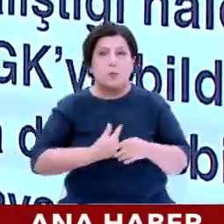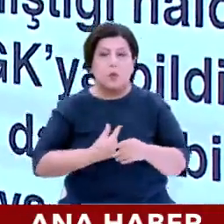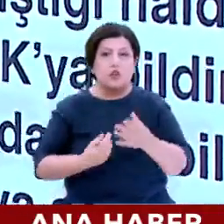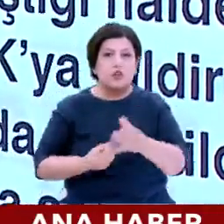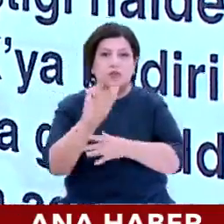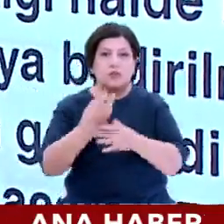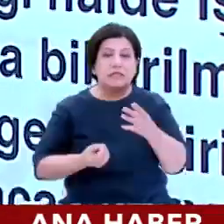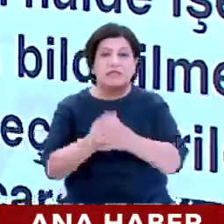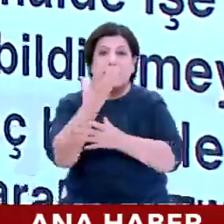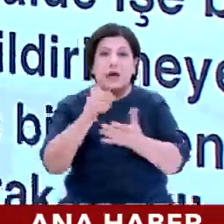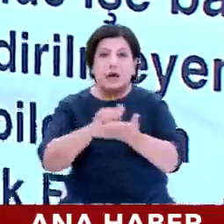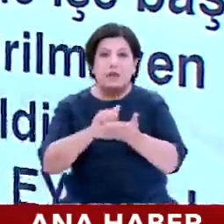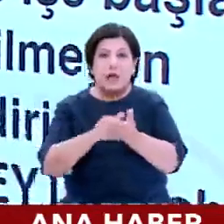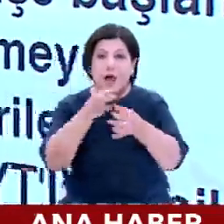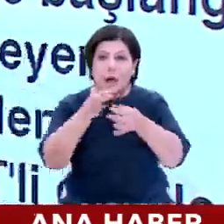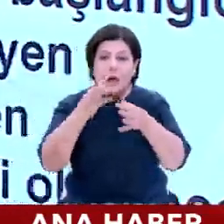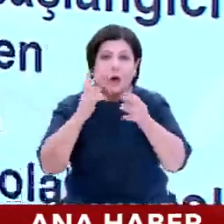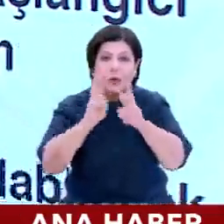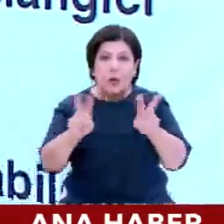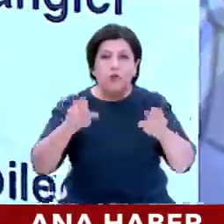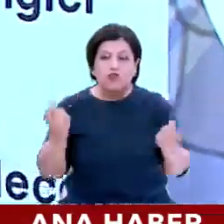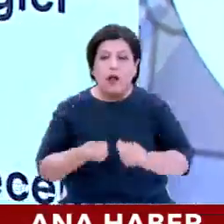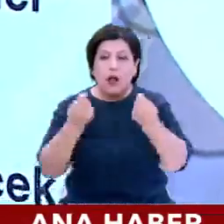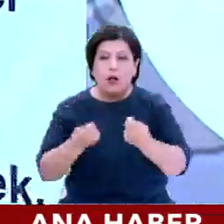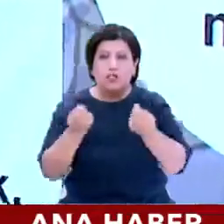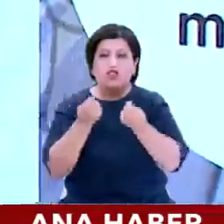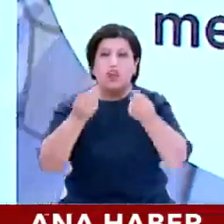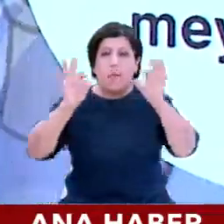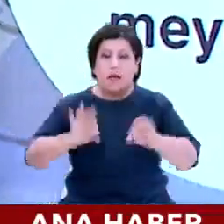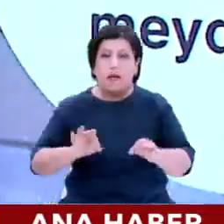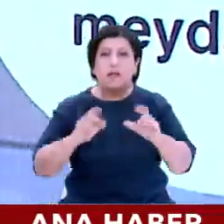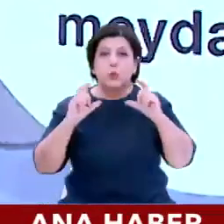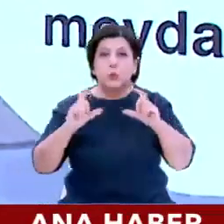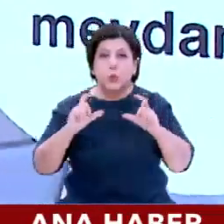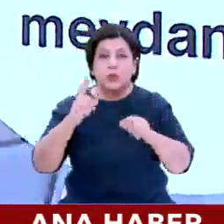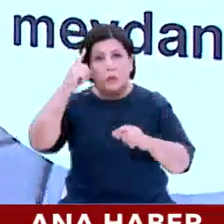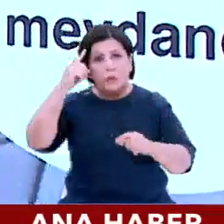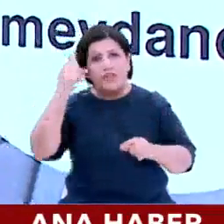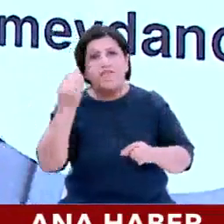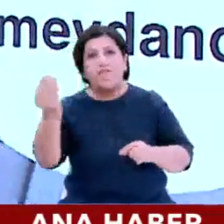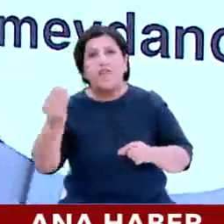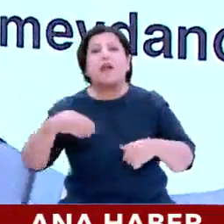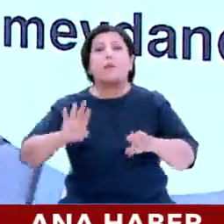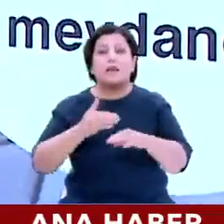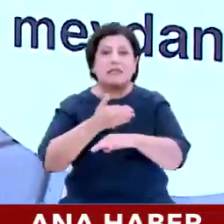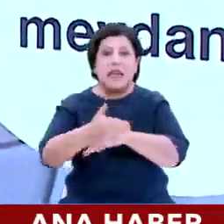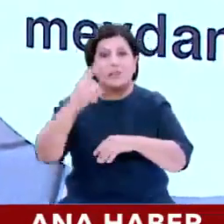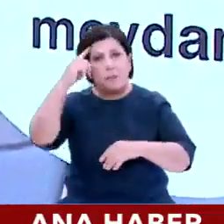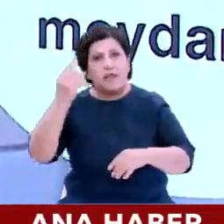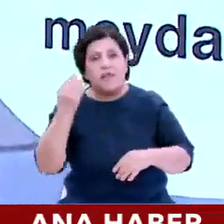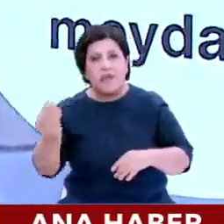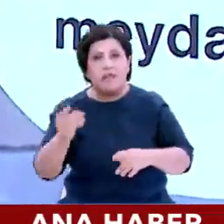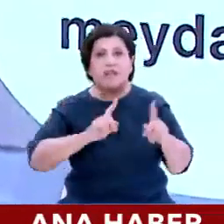Sabah gazetesinde yer alan habere göre çalıştığı halde işe başlangıcı SGK'ya bildirilmeyen ya da geç bildirdiler